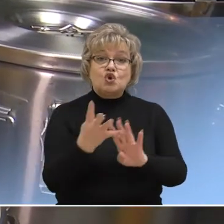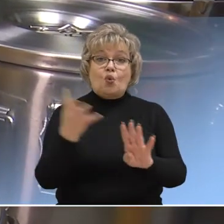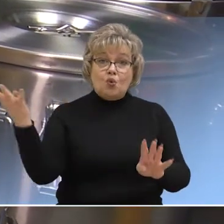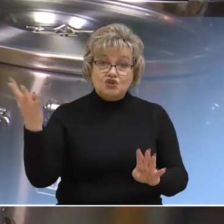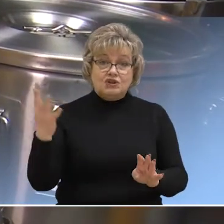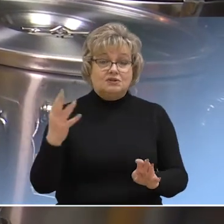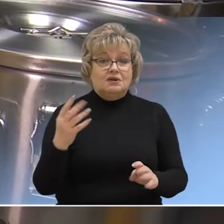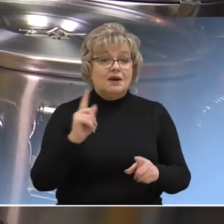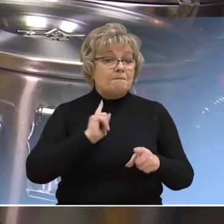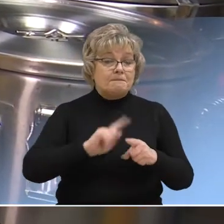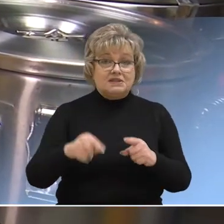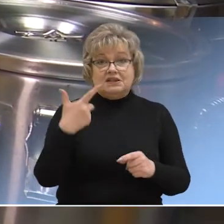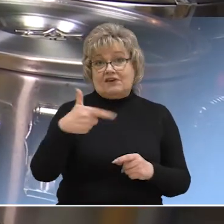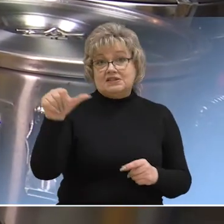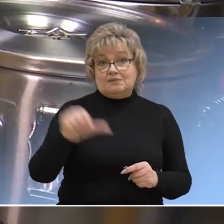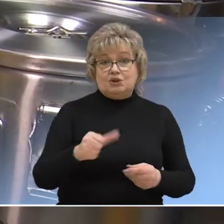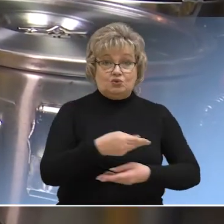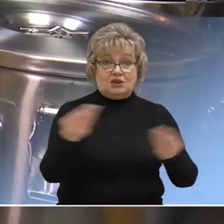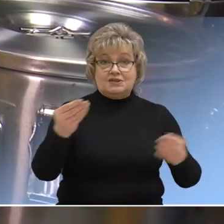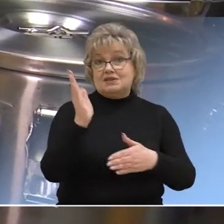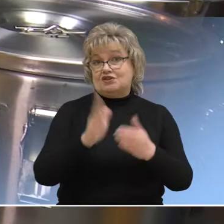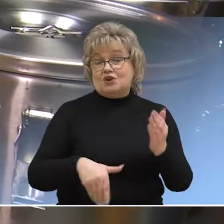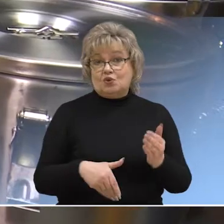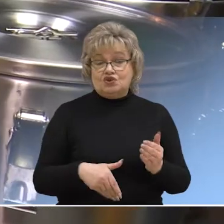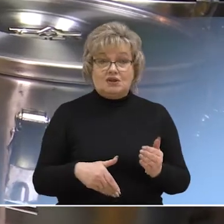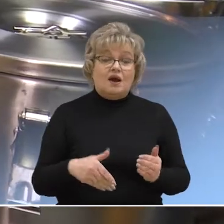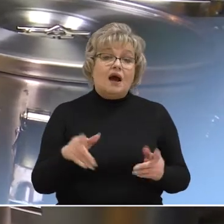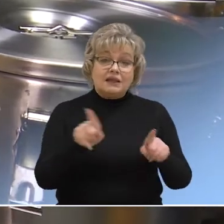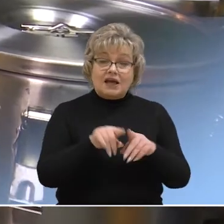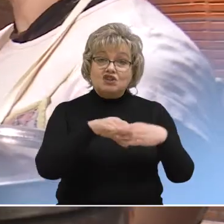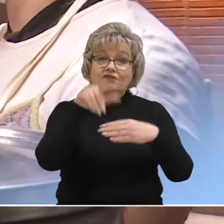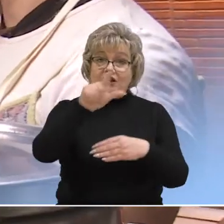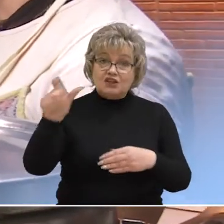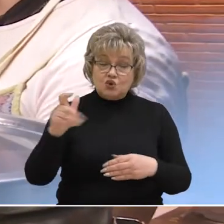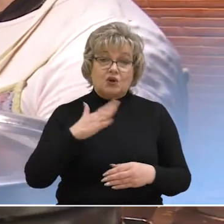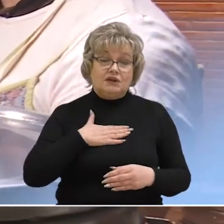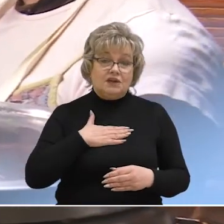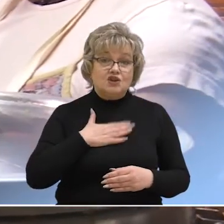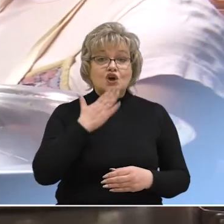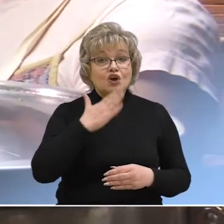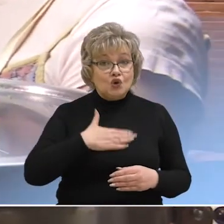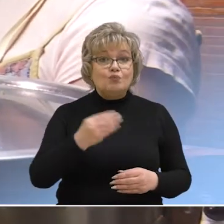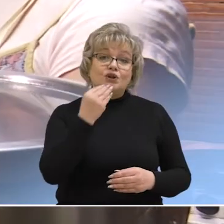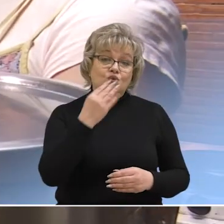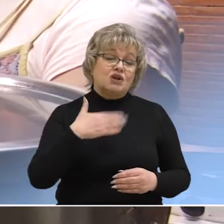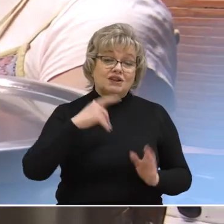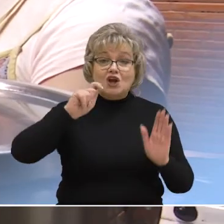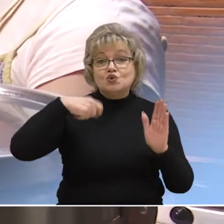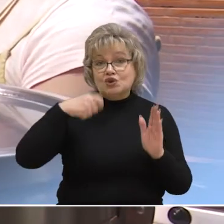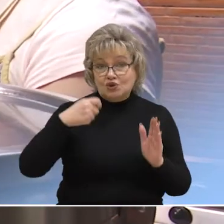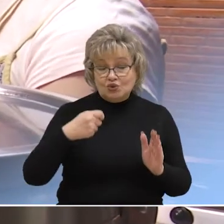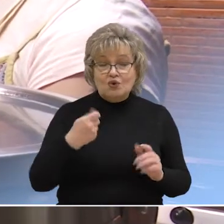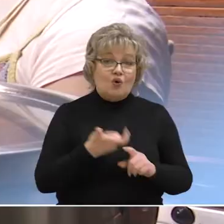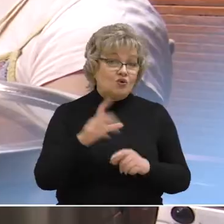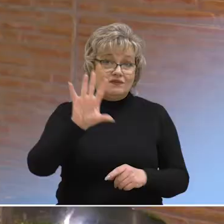все, уже раз-два, буквально 20 минут и раздача закончена. Также еще волонтеры на раздаче наши любят тоже кушать нашу еду, потому что все